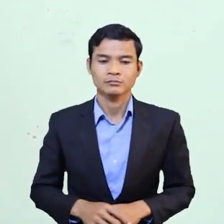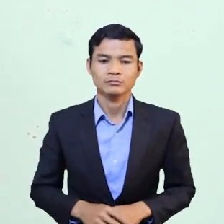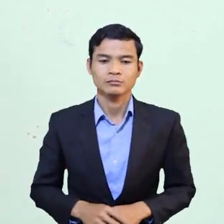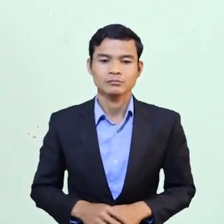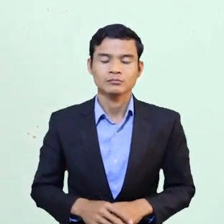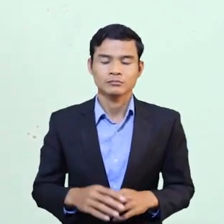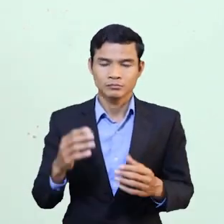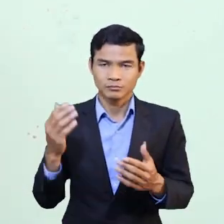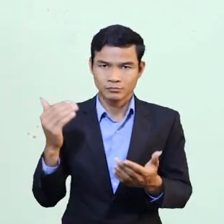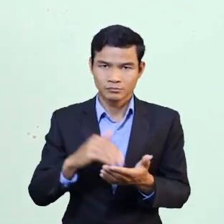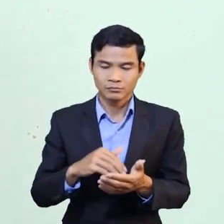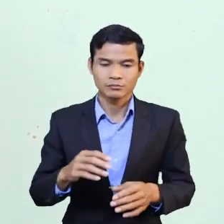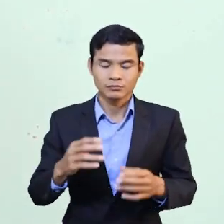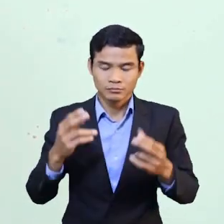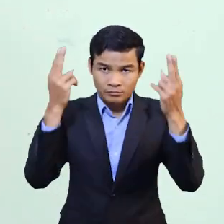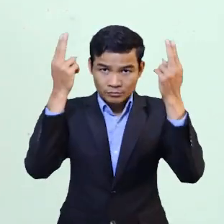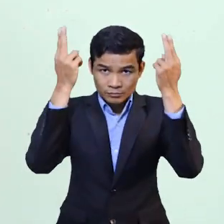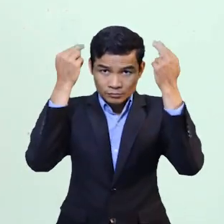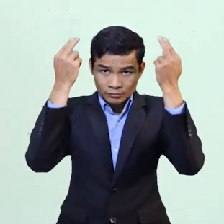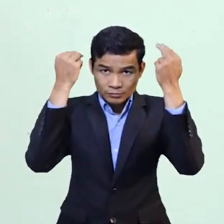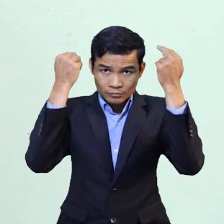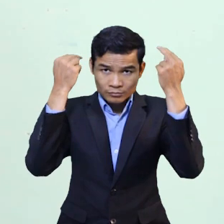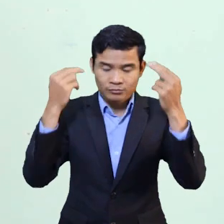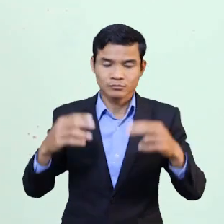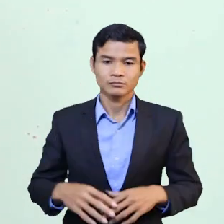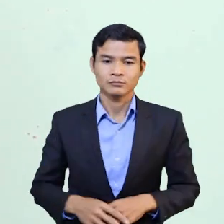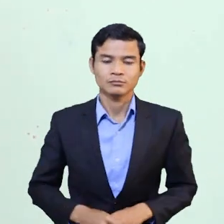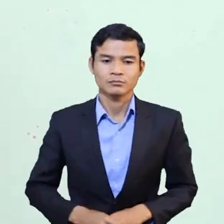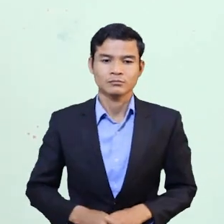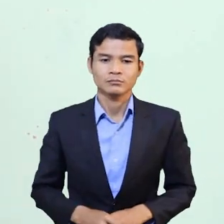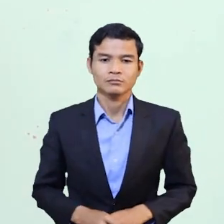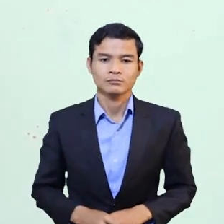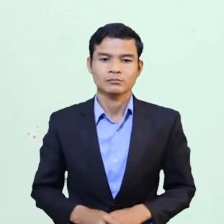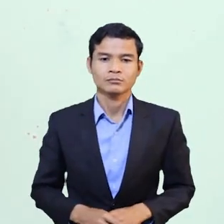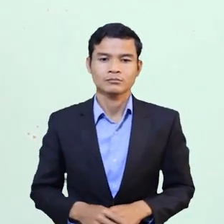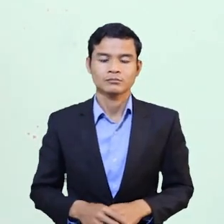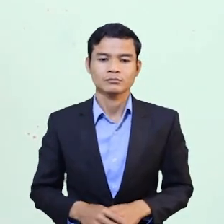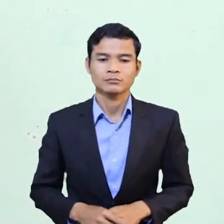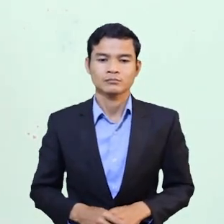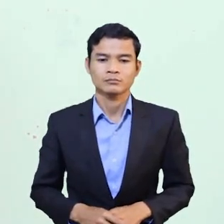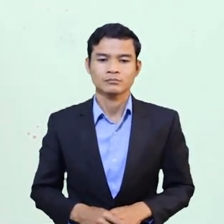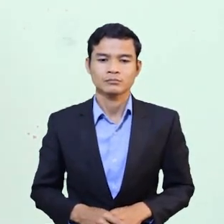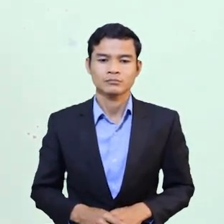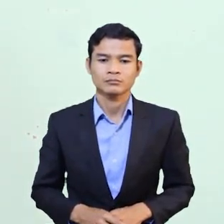cha ăn một đoạn tiện đó con tuân xài cha